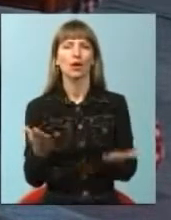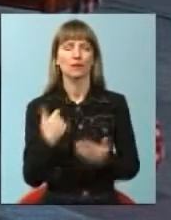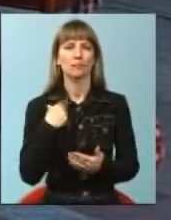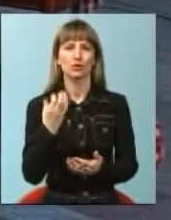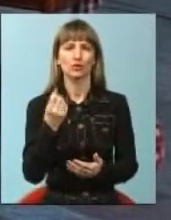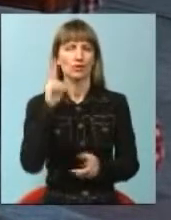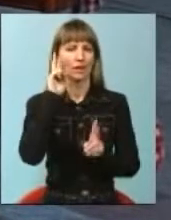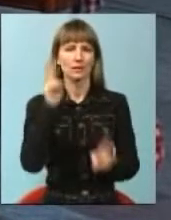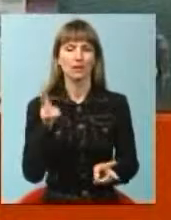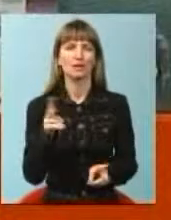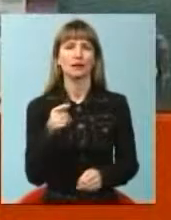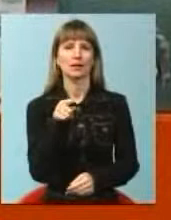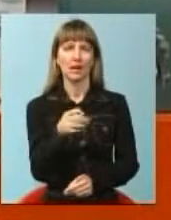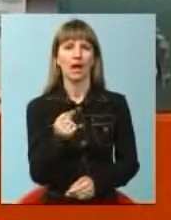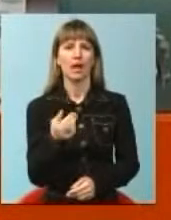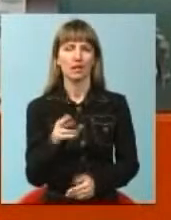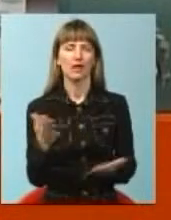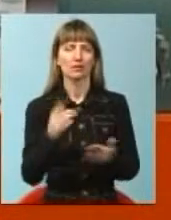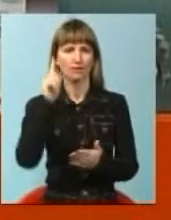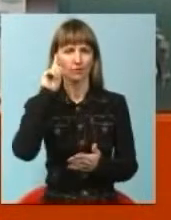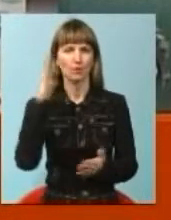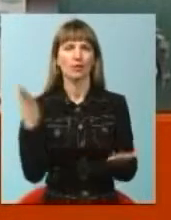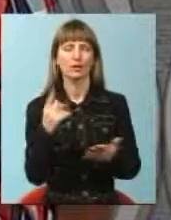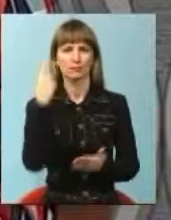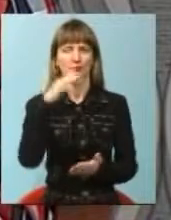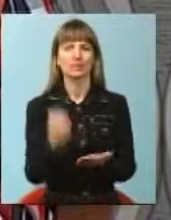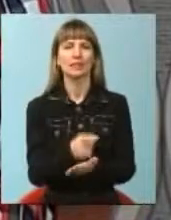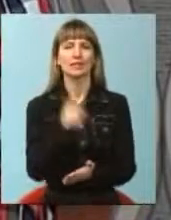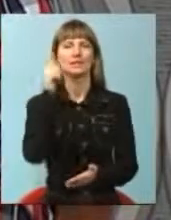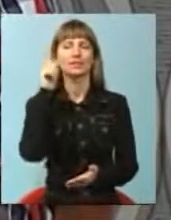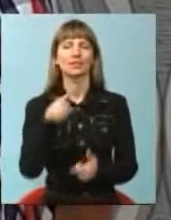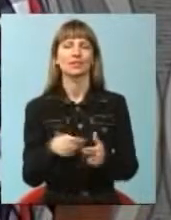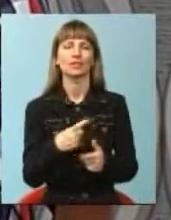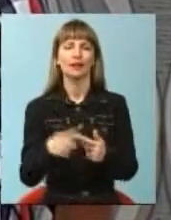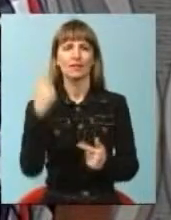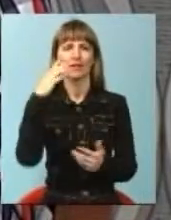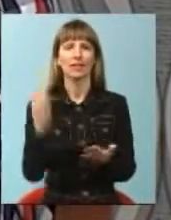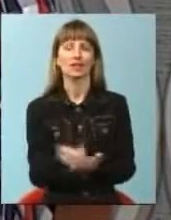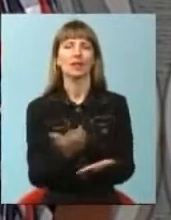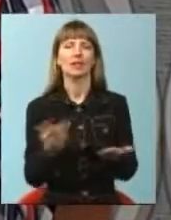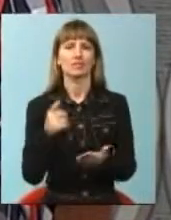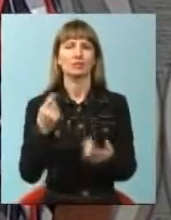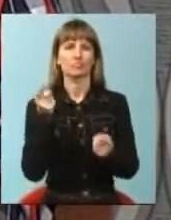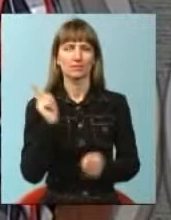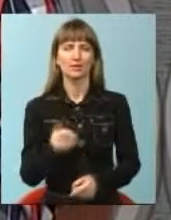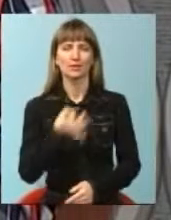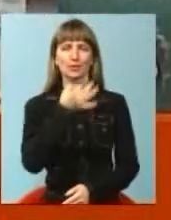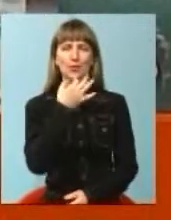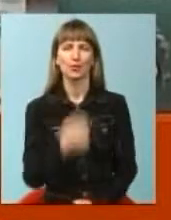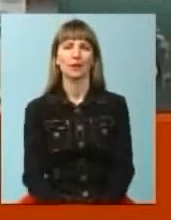не здогадуємося. Тобі, Аню, які відомі, можливо, винахідників ти знаєш, а можливо, винаходи, які тобі дійсно